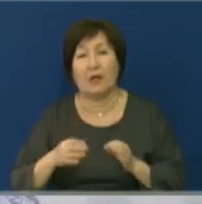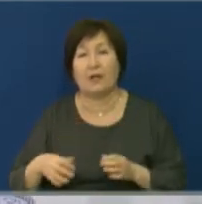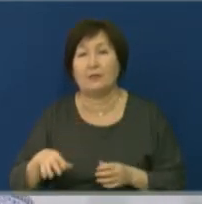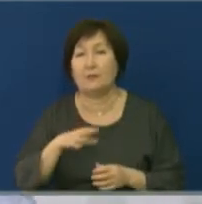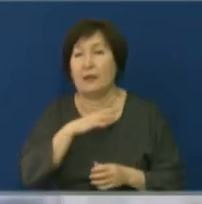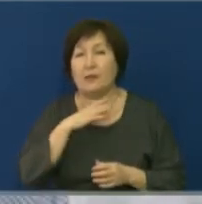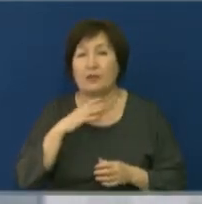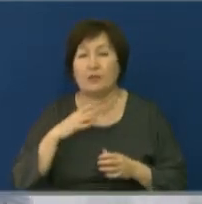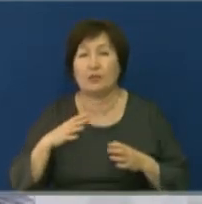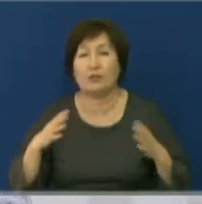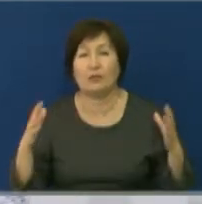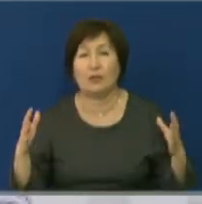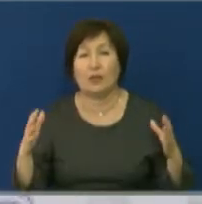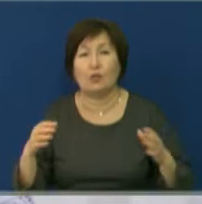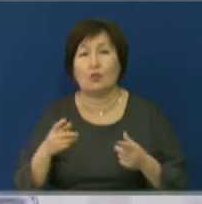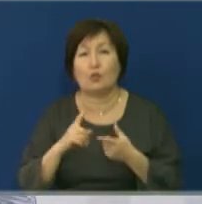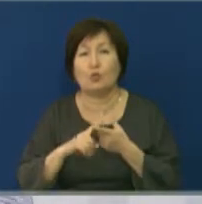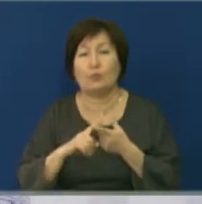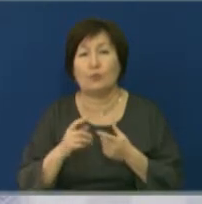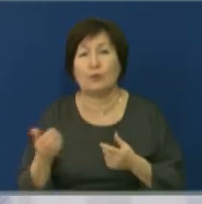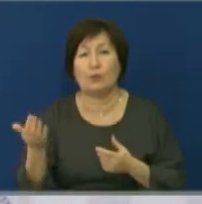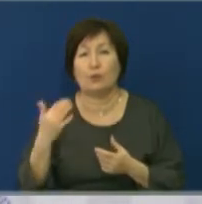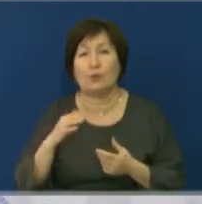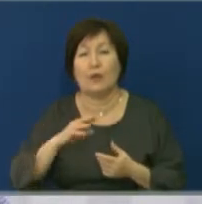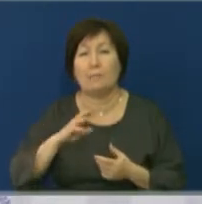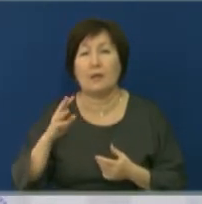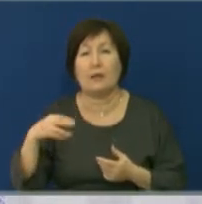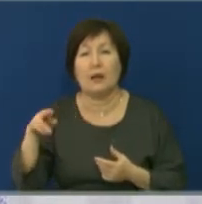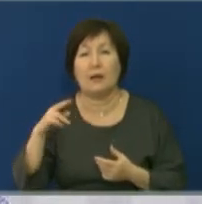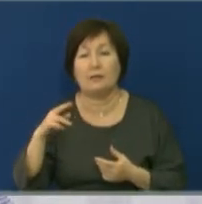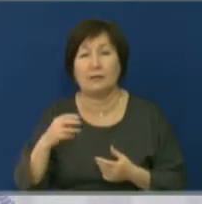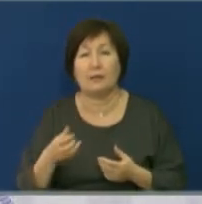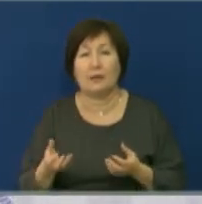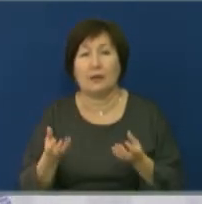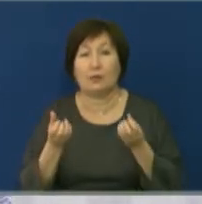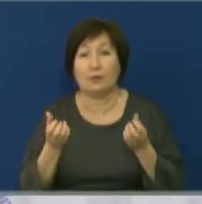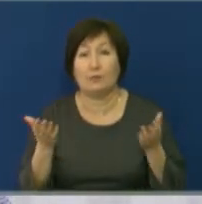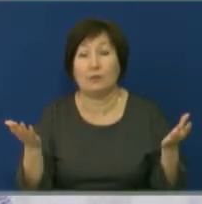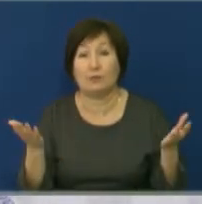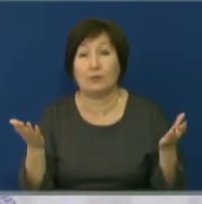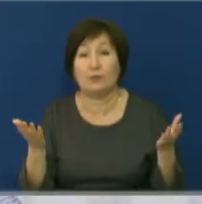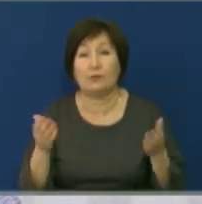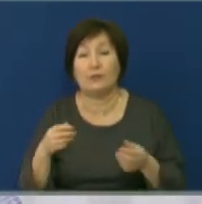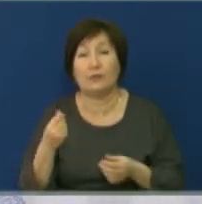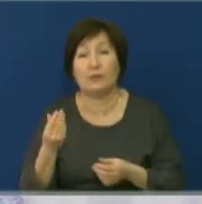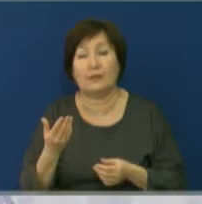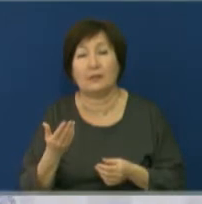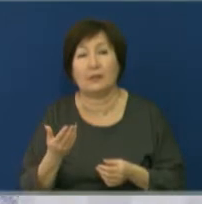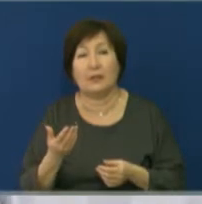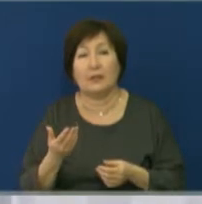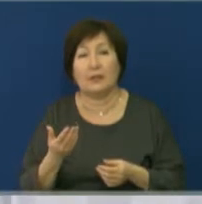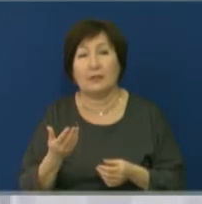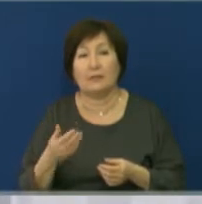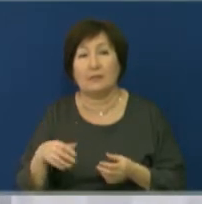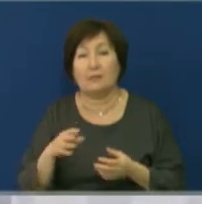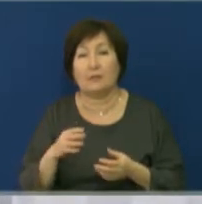миллиардов, исчисляют, представляете, откуда у нас храпуновы берутся? Понимаете? Все называют, это